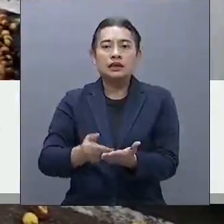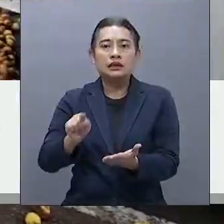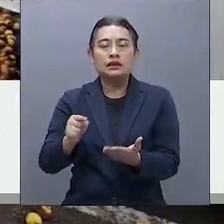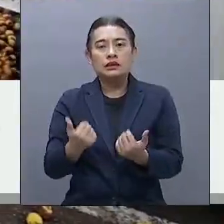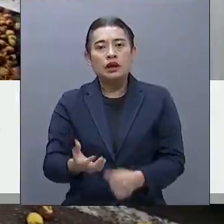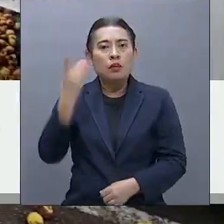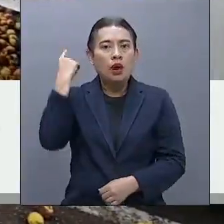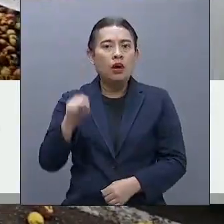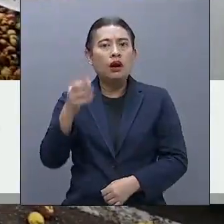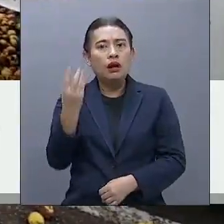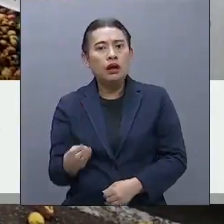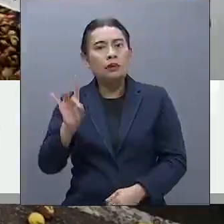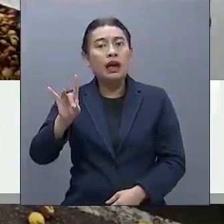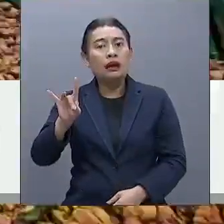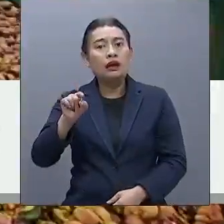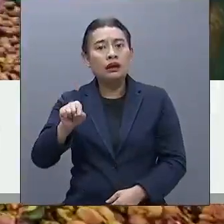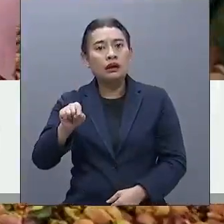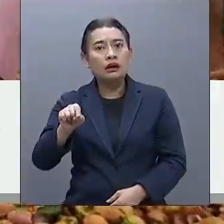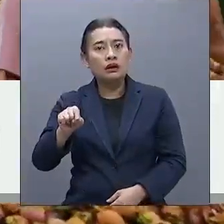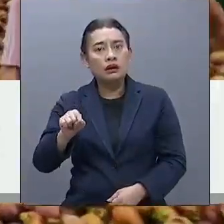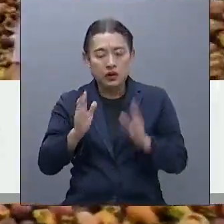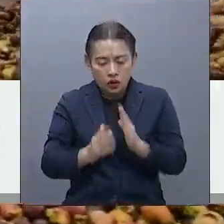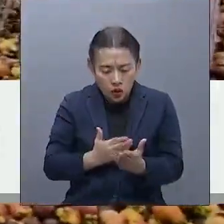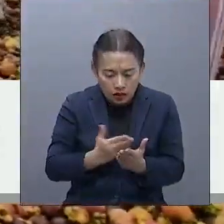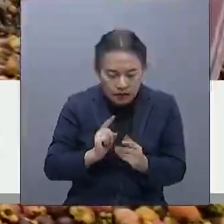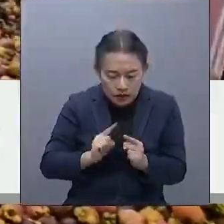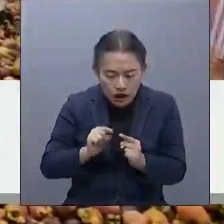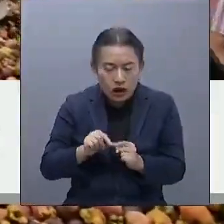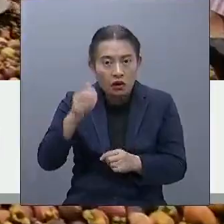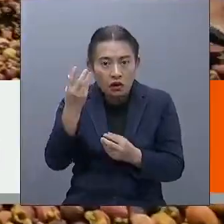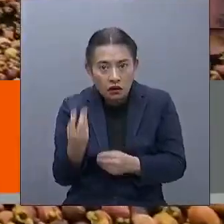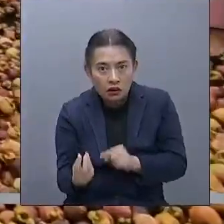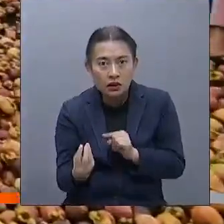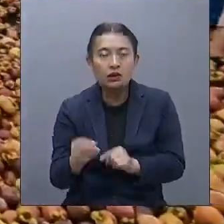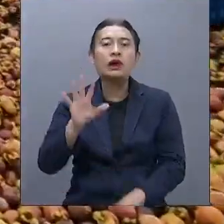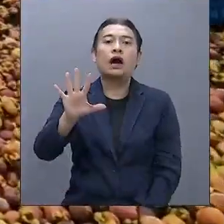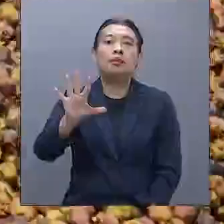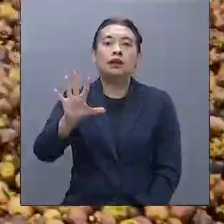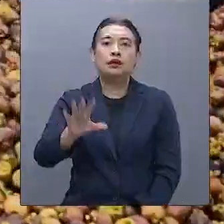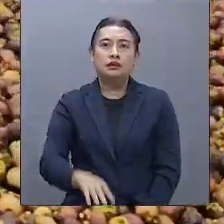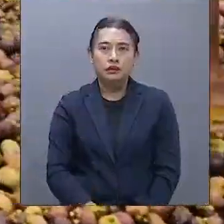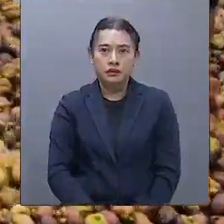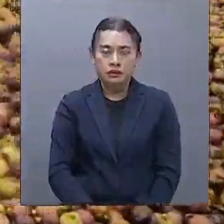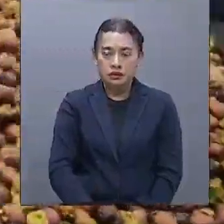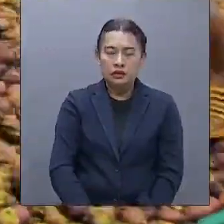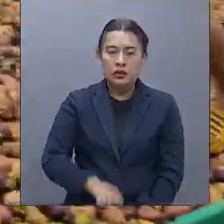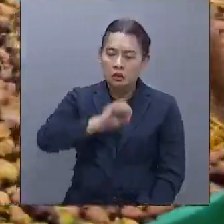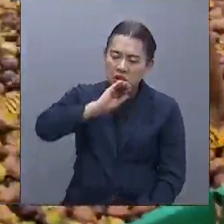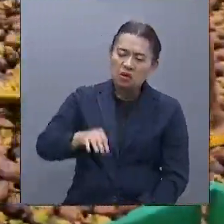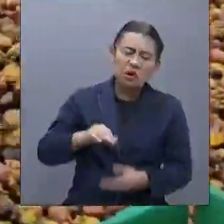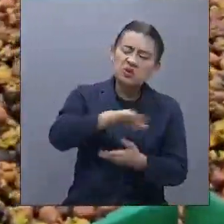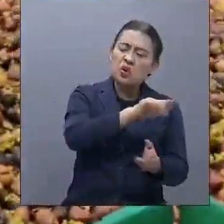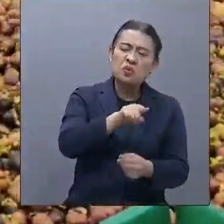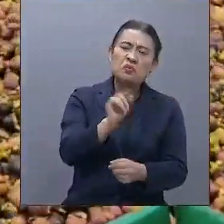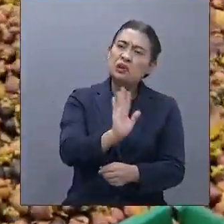ลงมาเหลือ8บาทบางจุดพ่อค้ารับซื้อต่ำสุดเหลือกิโลกรัมละ5บาทโดยอ้างว่าส่งออกไม่ได้ซึ่งสวน